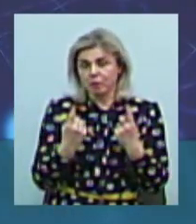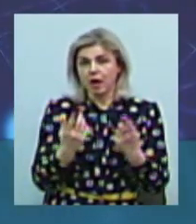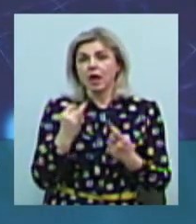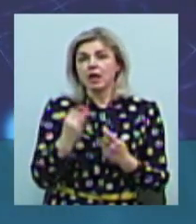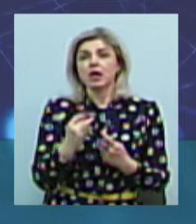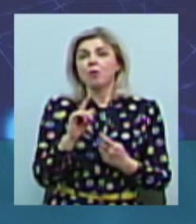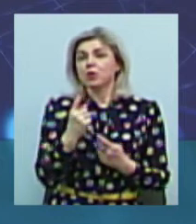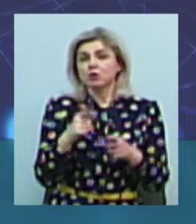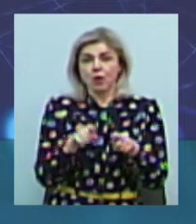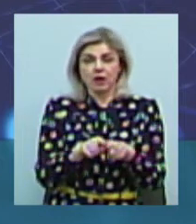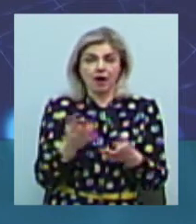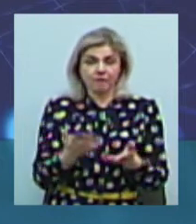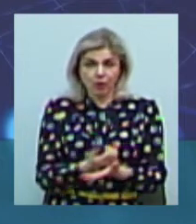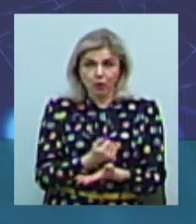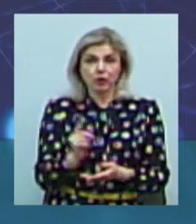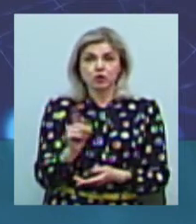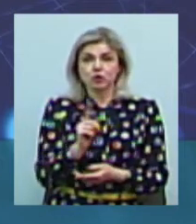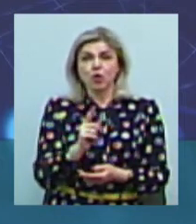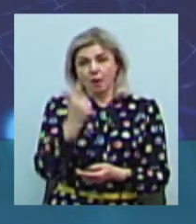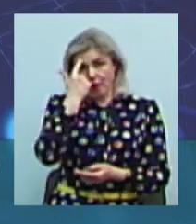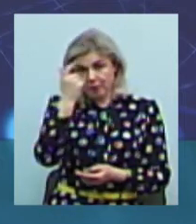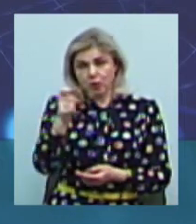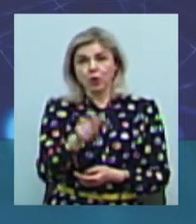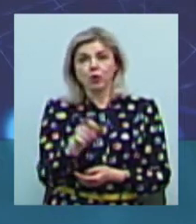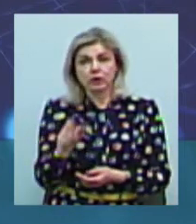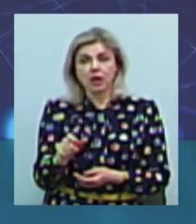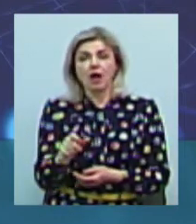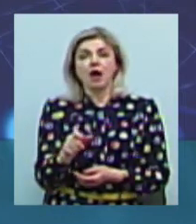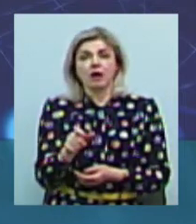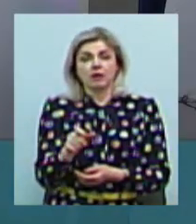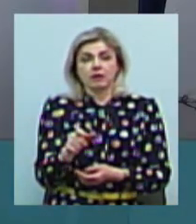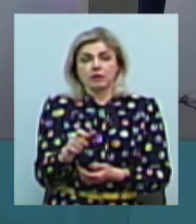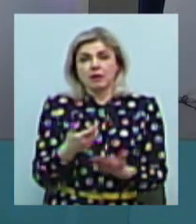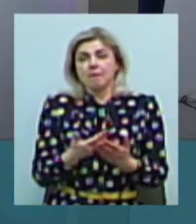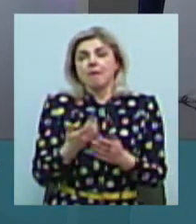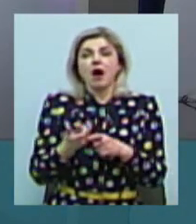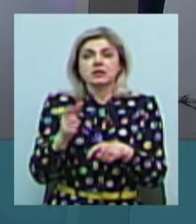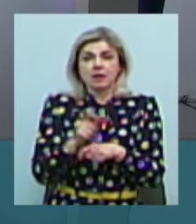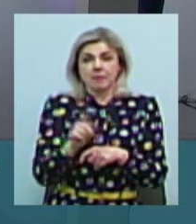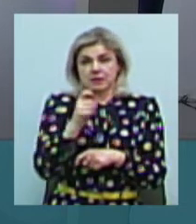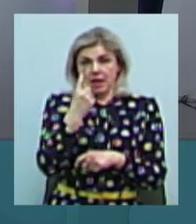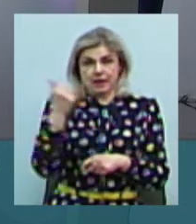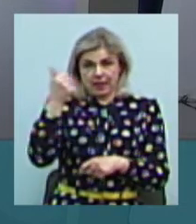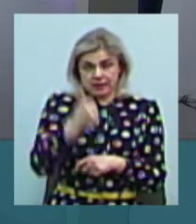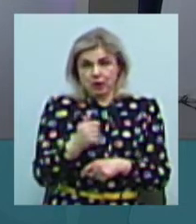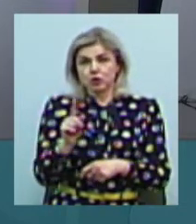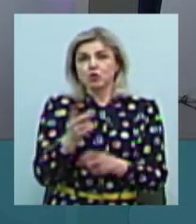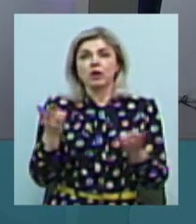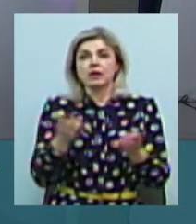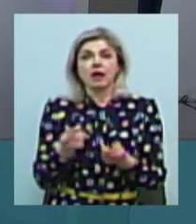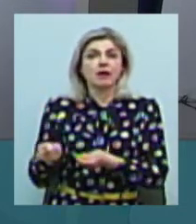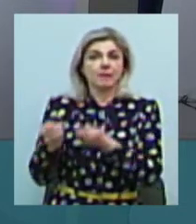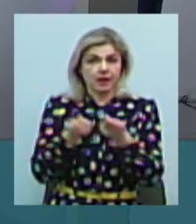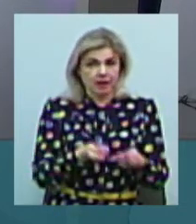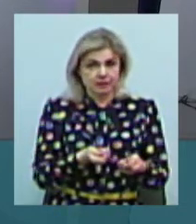що чомусь так виходить, що попереджають людей буквально там, ну, максимум за тиждень, що потрібно принести. Ну, от я